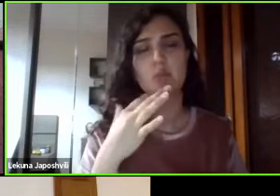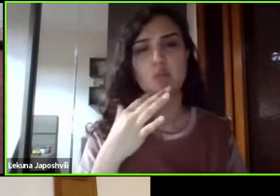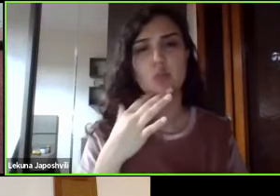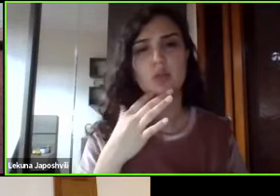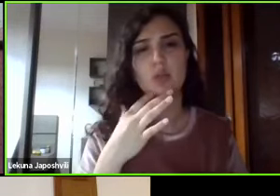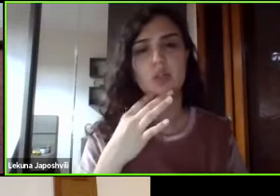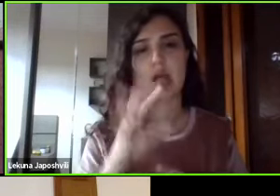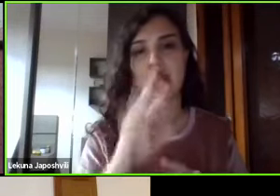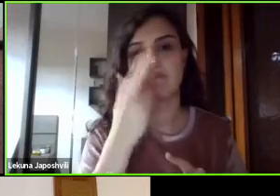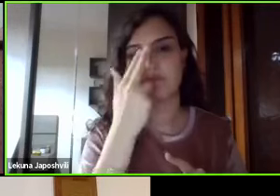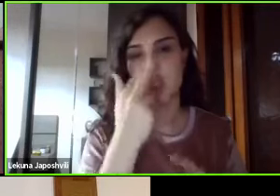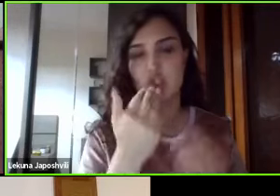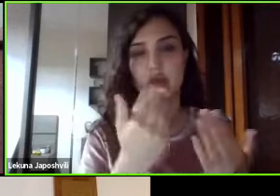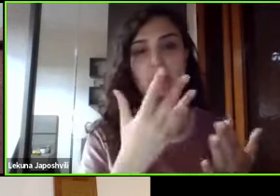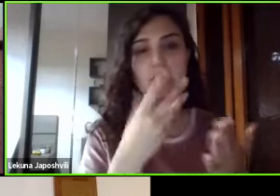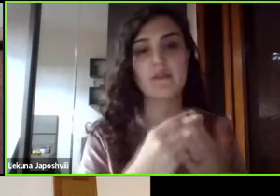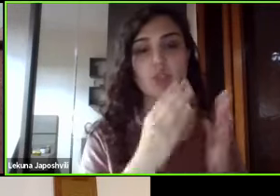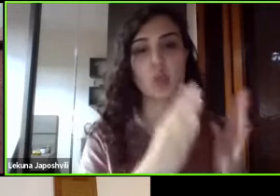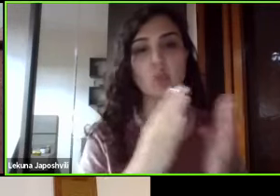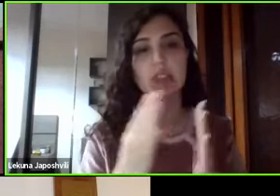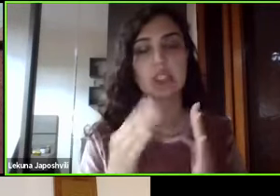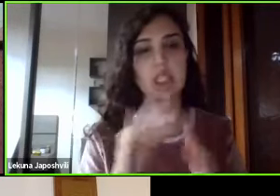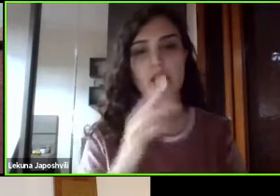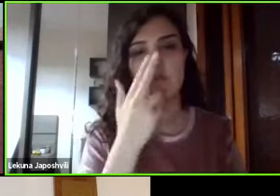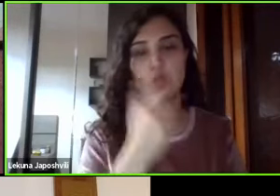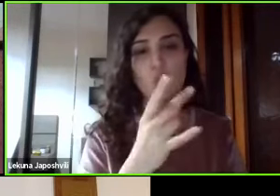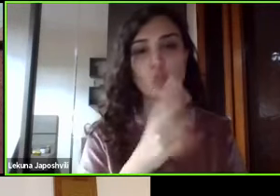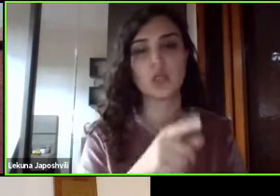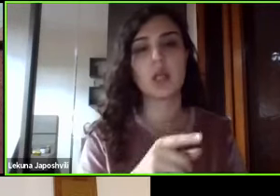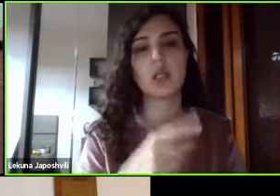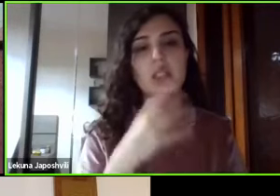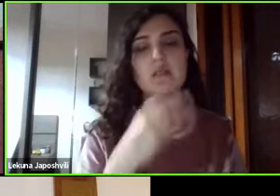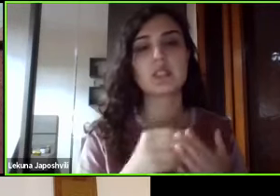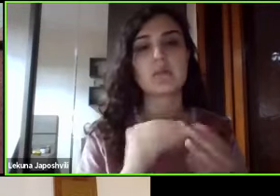ვაჩვებთ თავის რუტინას, არ ვაჩვებთ იმას, რომ უნდა მოაგვაროს თავის